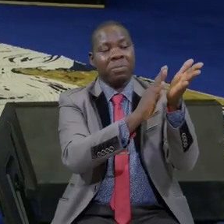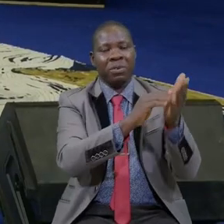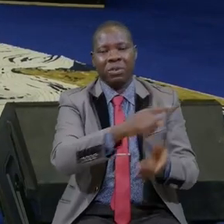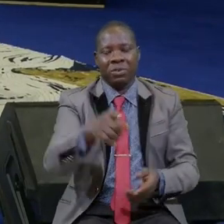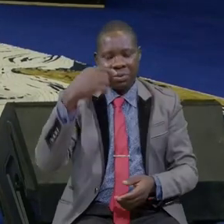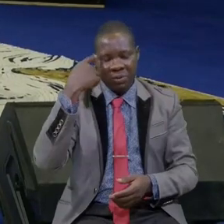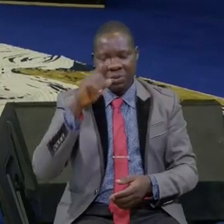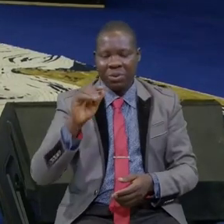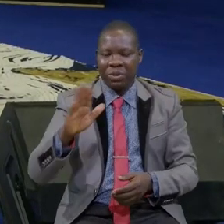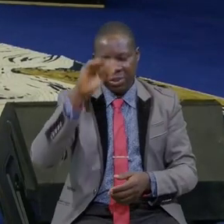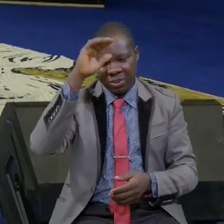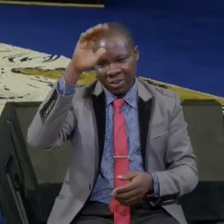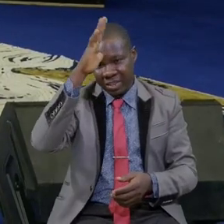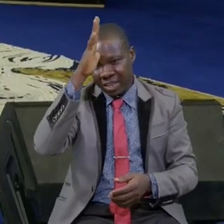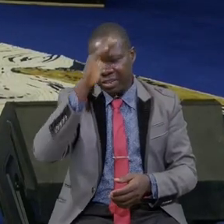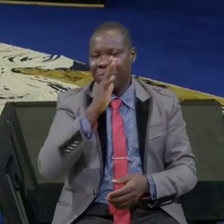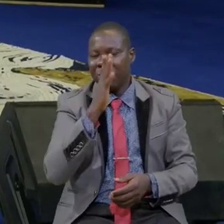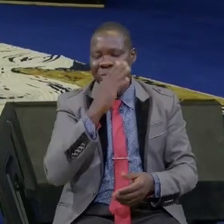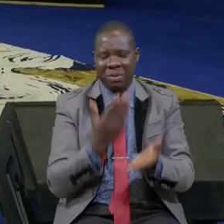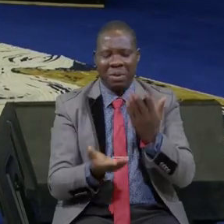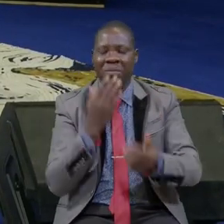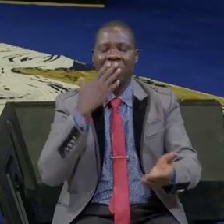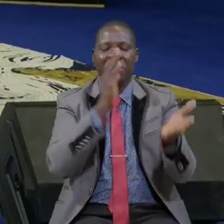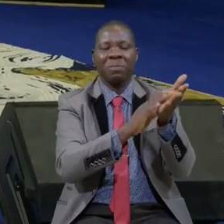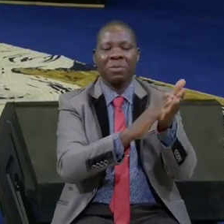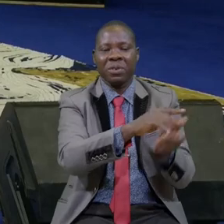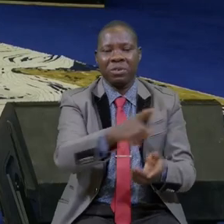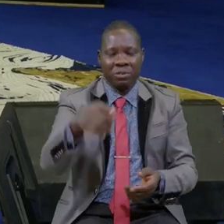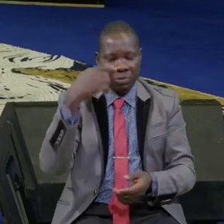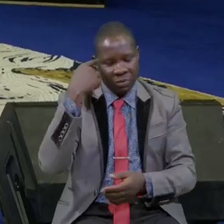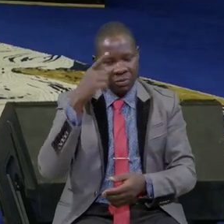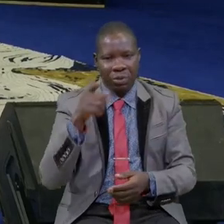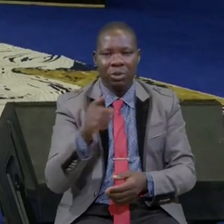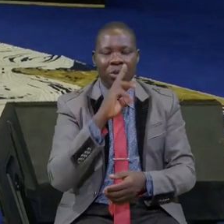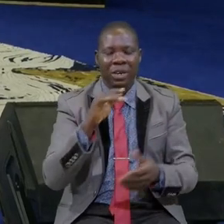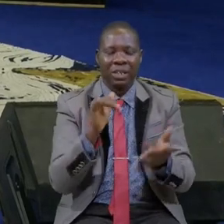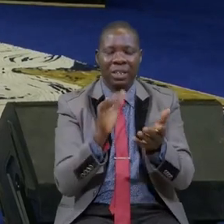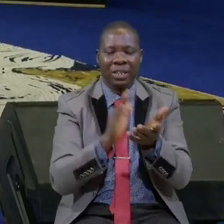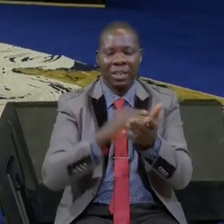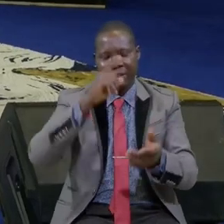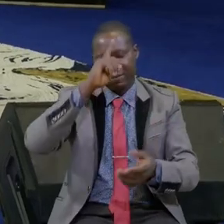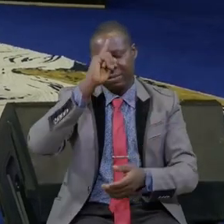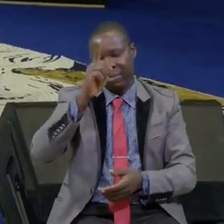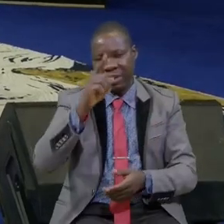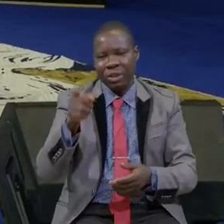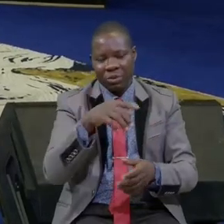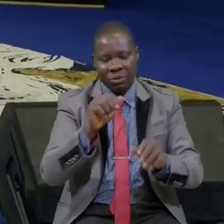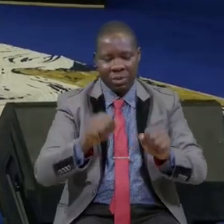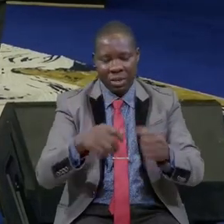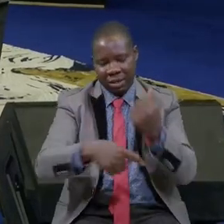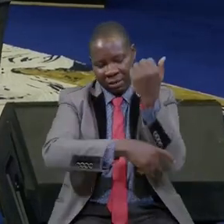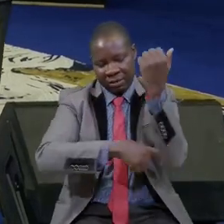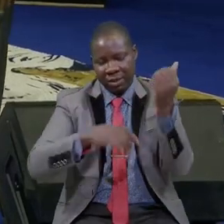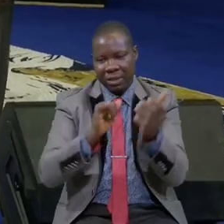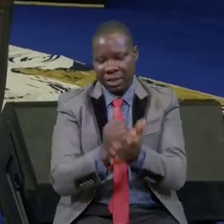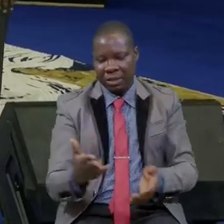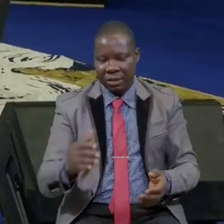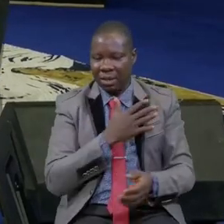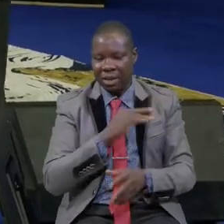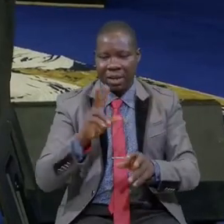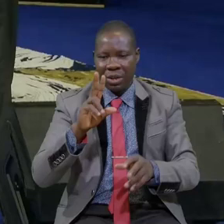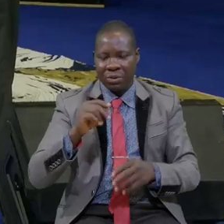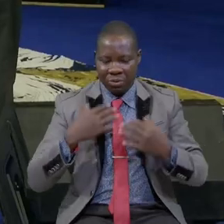ça. Oh, ton papa, ta maman te louent pour ça. Oh, tu es vraiment intelligent. Tu peux voler cette chose que